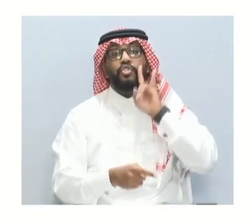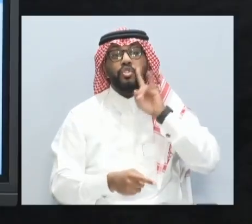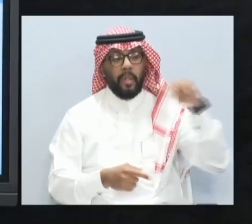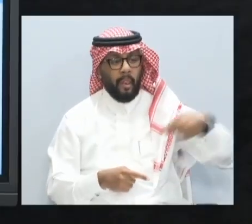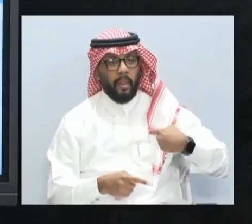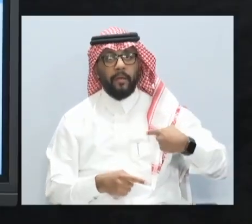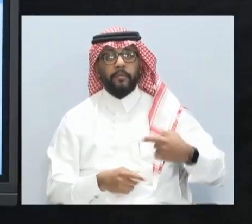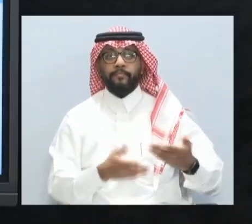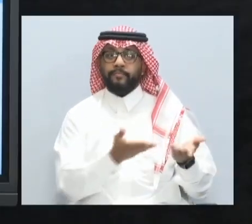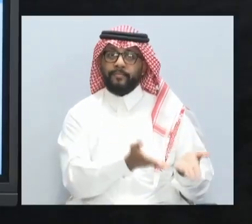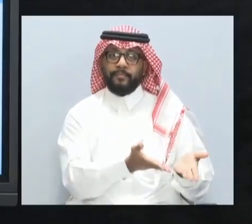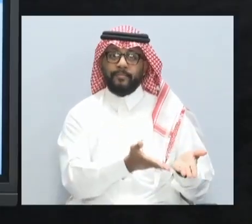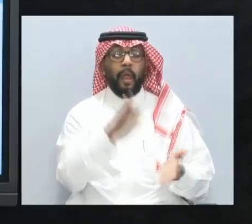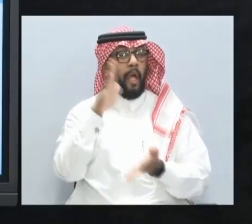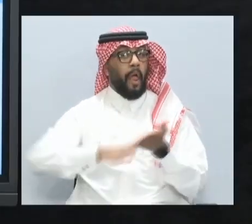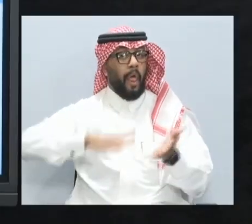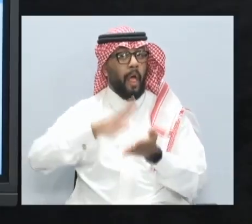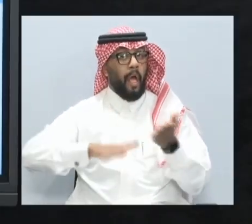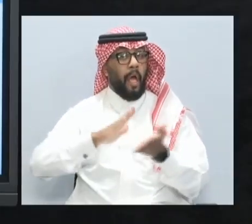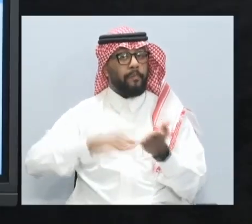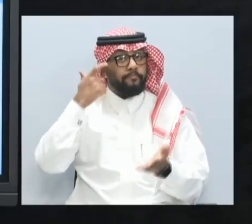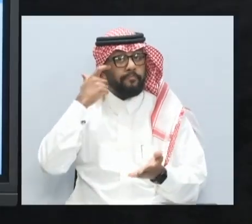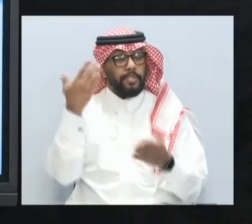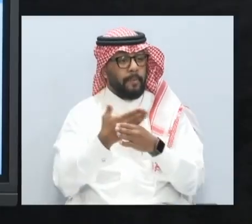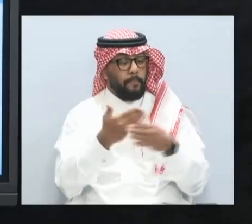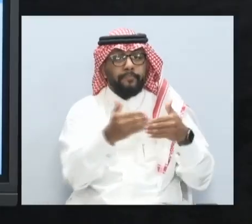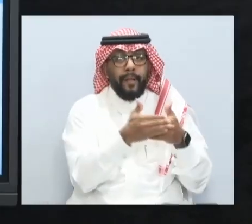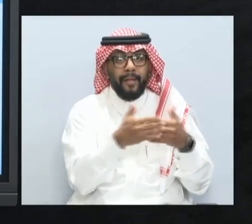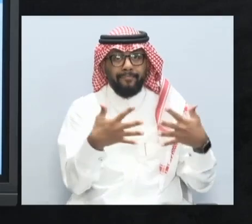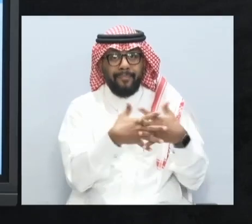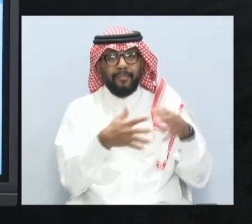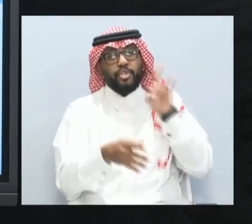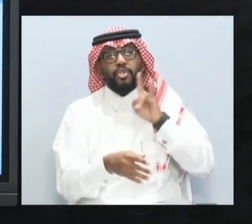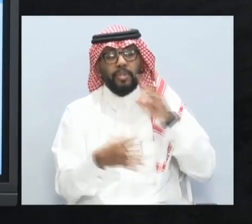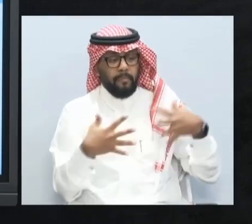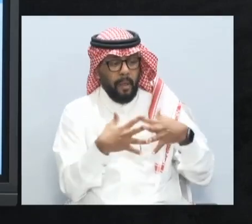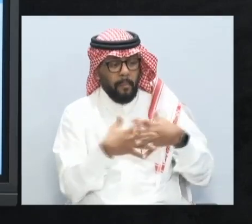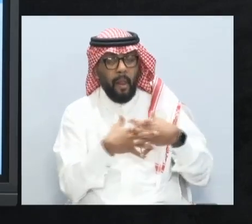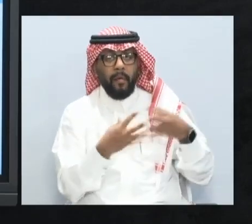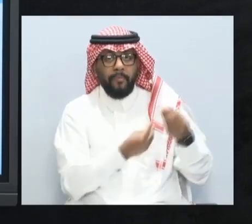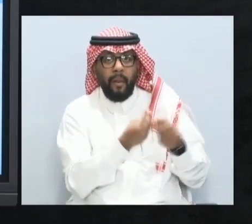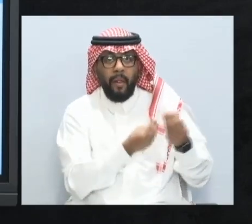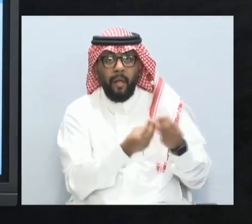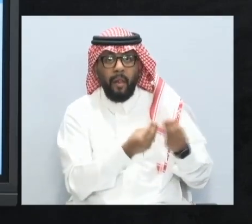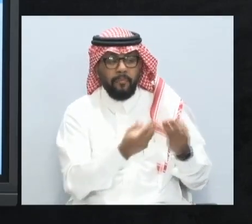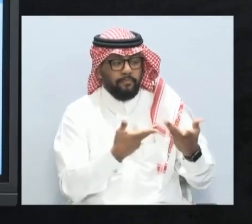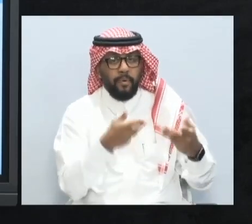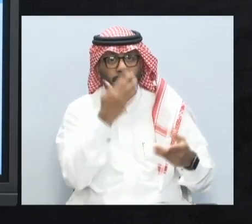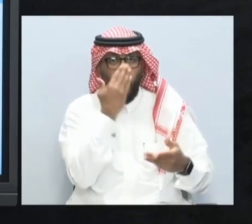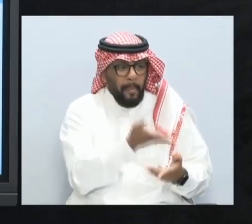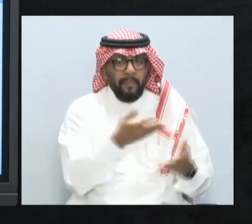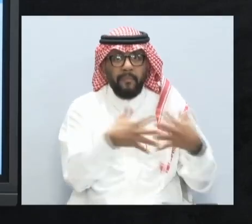ساحرا الا بعد ان يكفر بالله جل وعلا فهو يتقرب لهذا الشيطان بتقرب نسال الله العافيه او